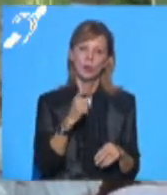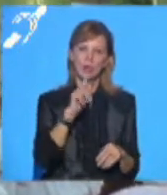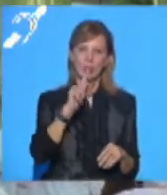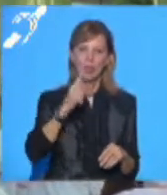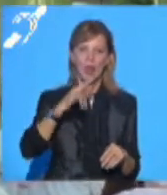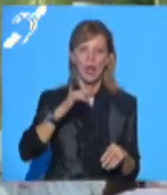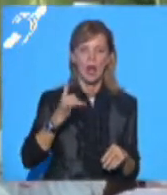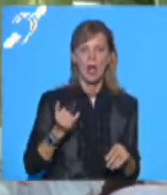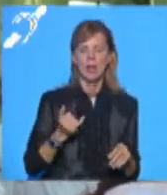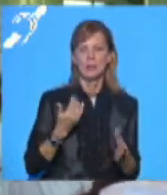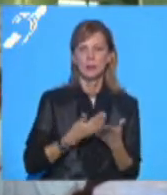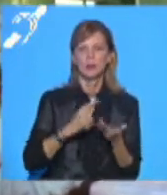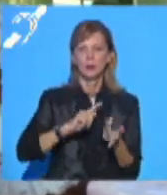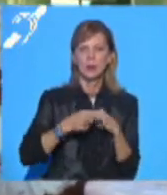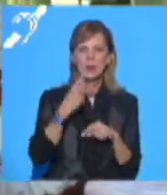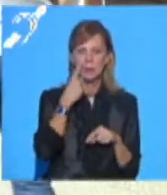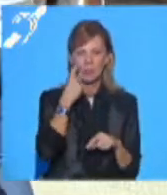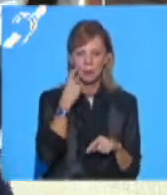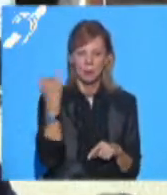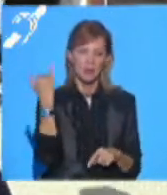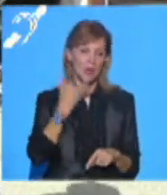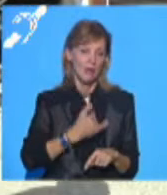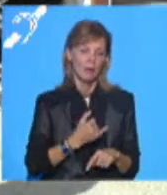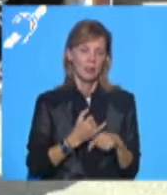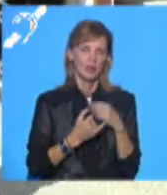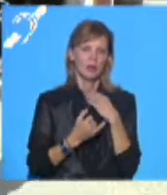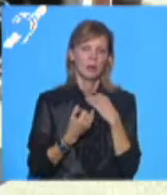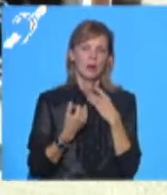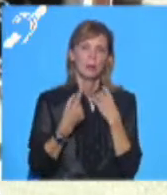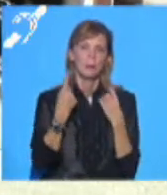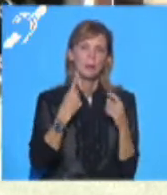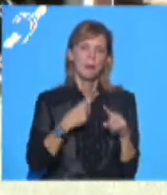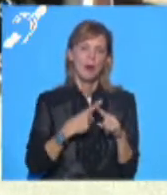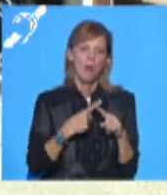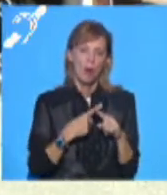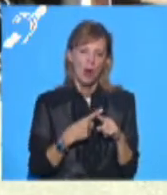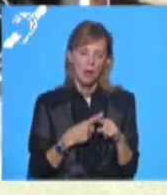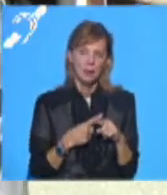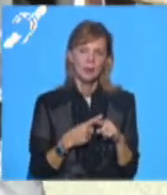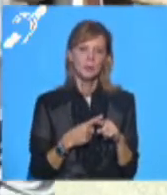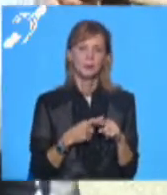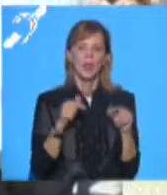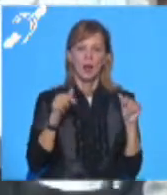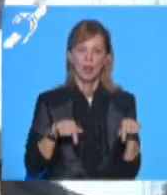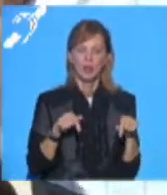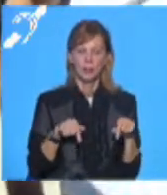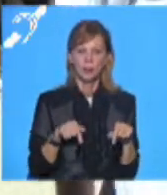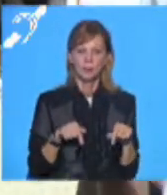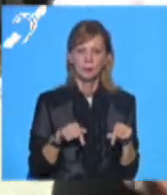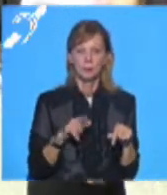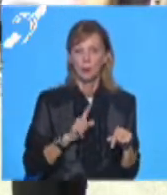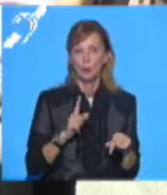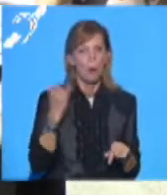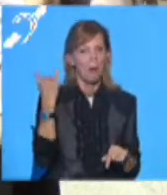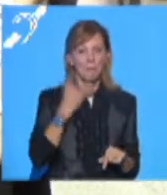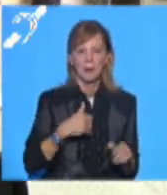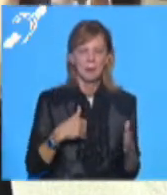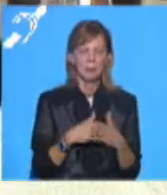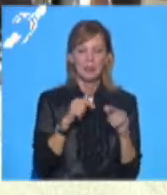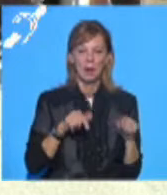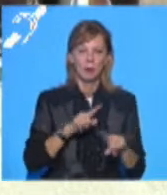la schimb de experiență. Am venit pentru prima dată, deși se ține de 23 de ani, spre rușinea mea, trebuia să vin mai